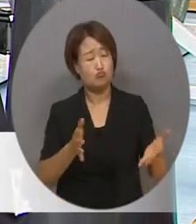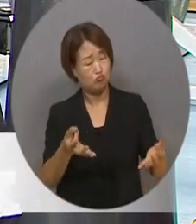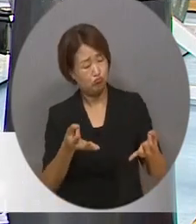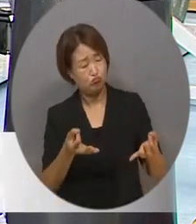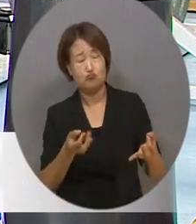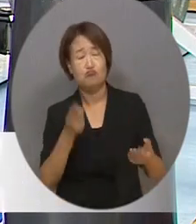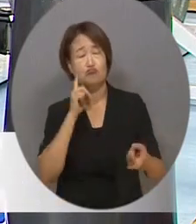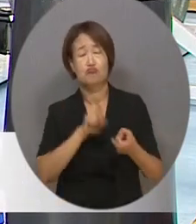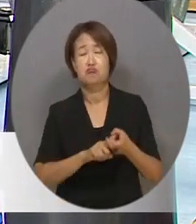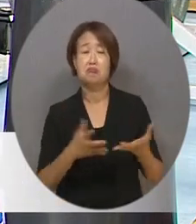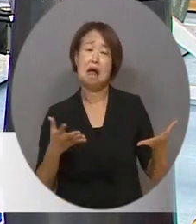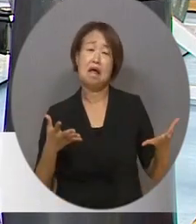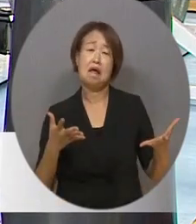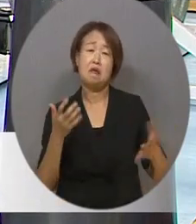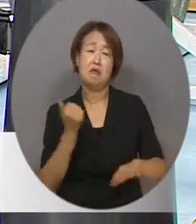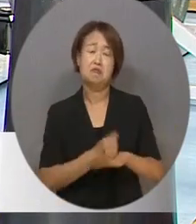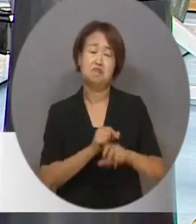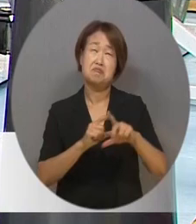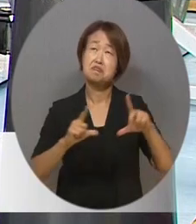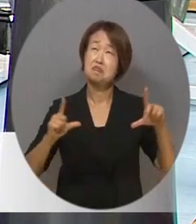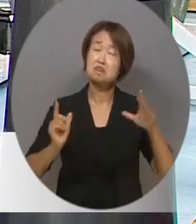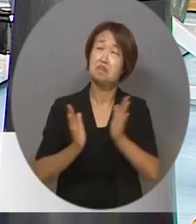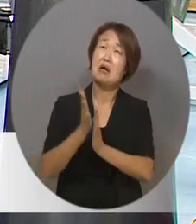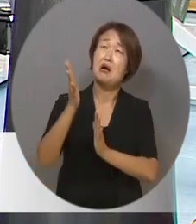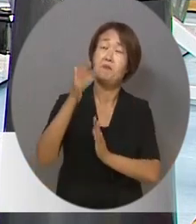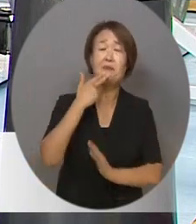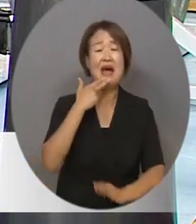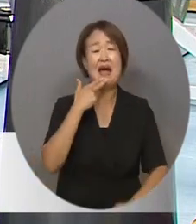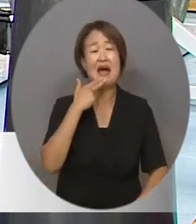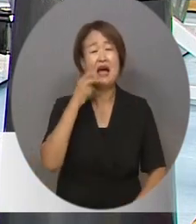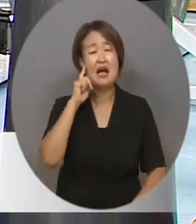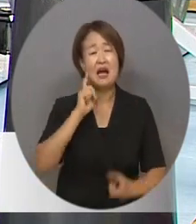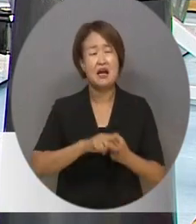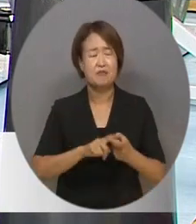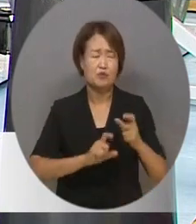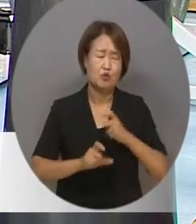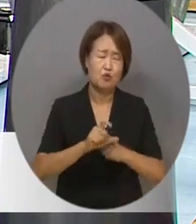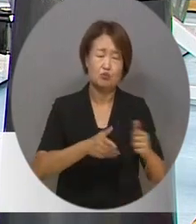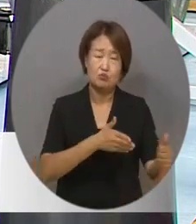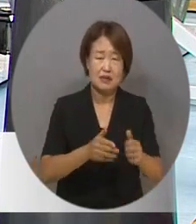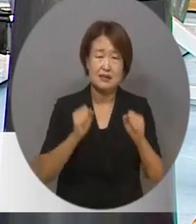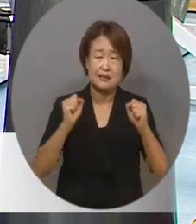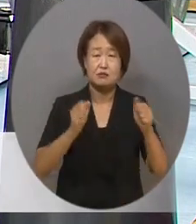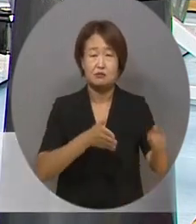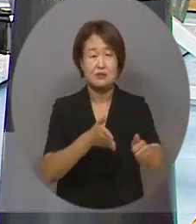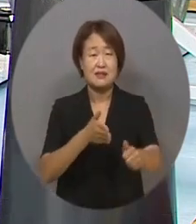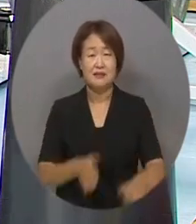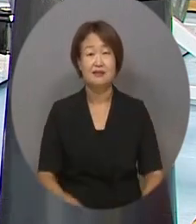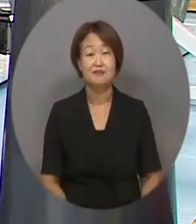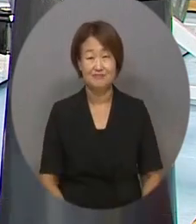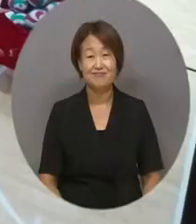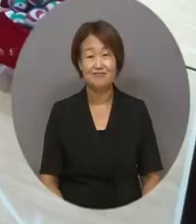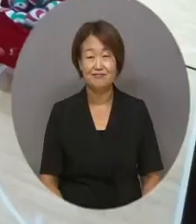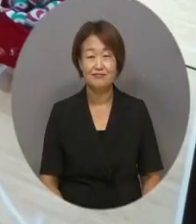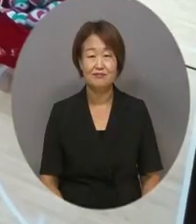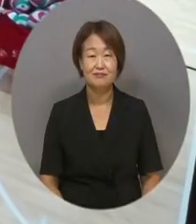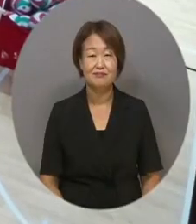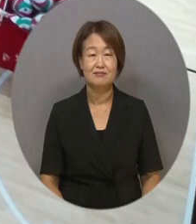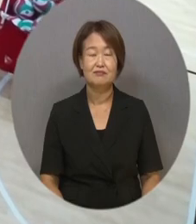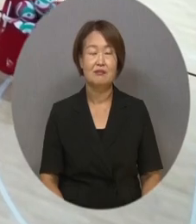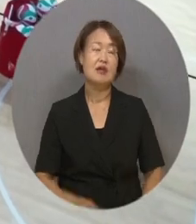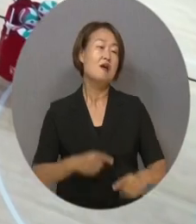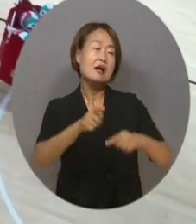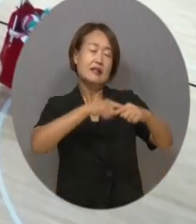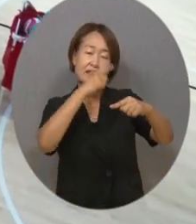이게 빛이 바라지 않을 것 같아요. 좀 더 관심 많이 가져주시고 응원을 해주시기 바라겠습니다.